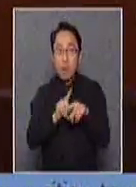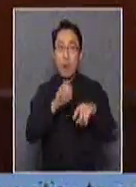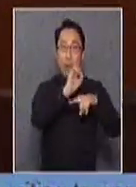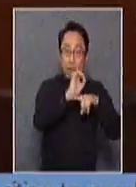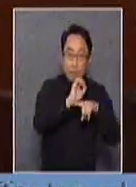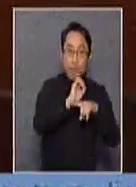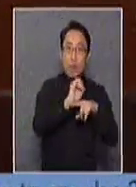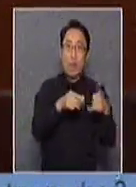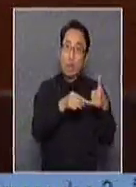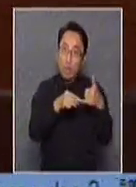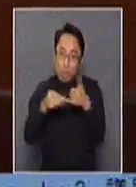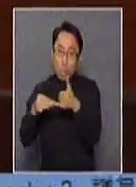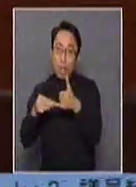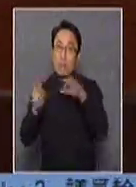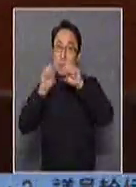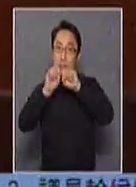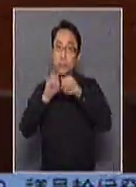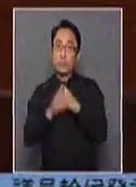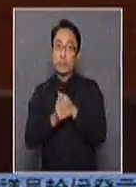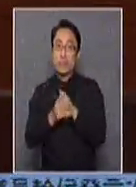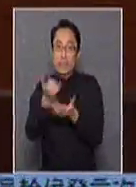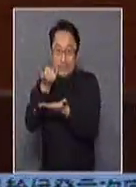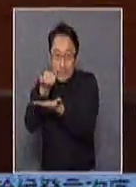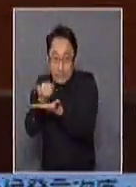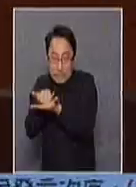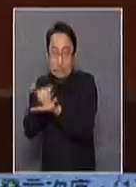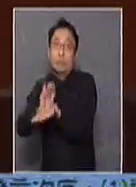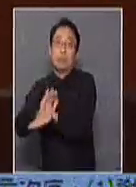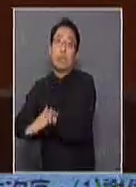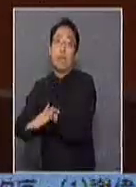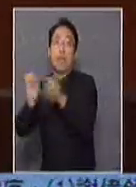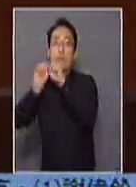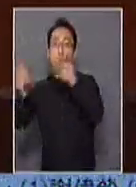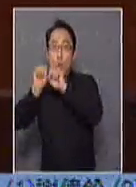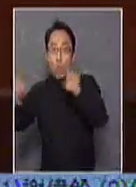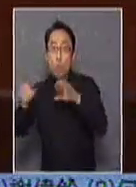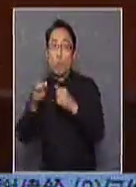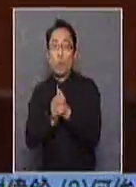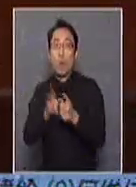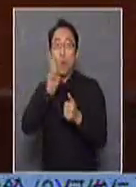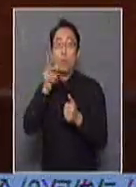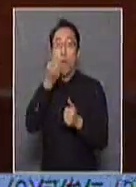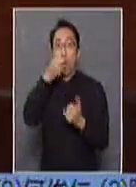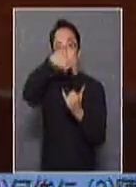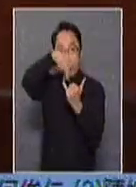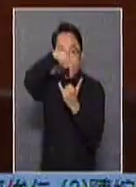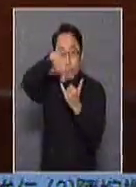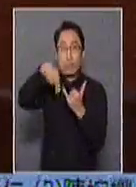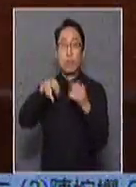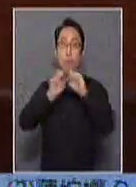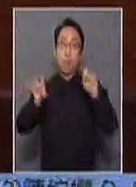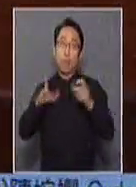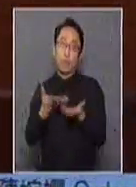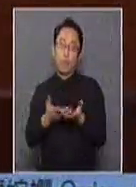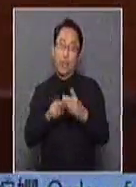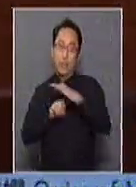告、施政報告，即是死屍的屍，絕症的症，即是香港的驗屍報告。看完這